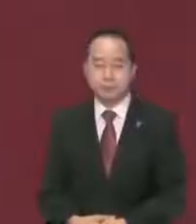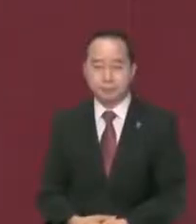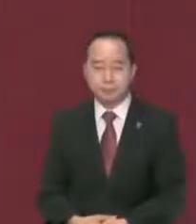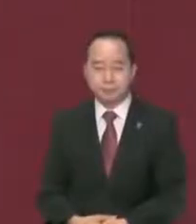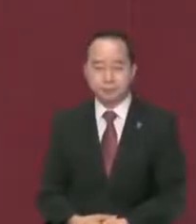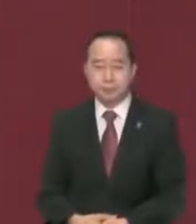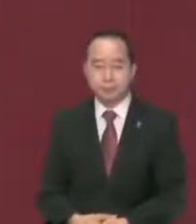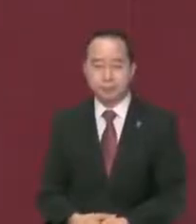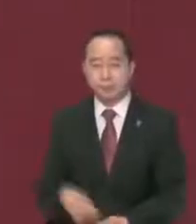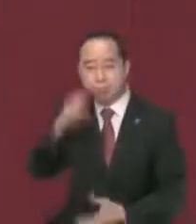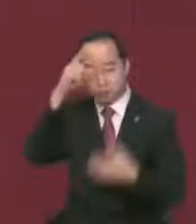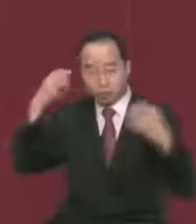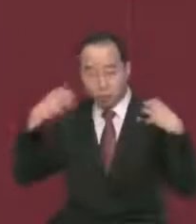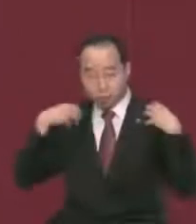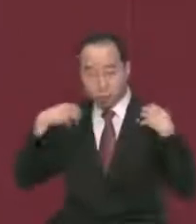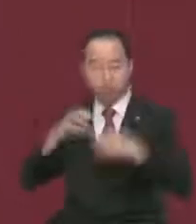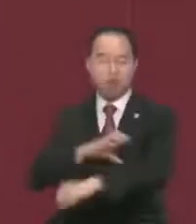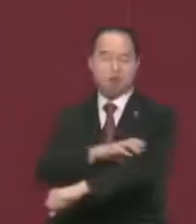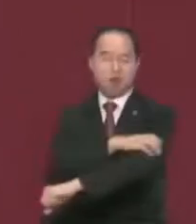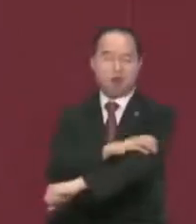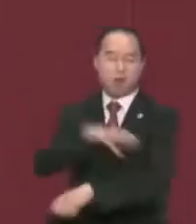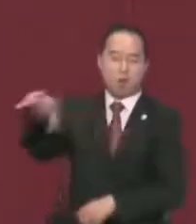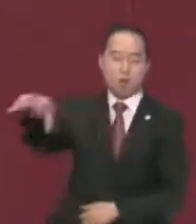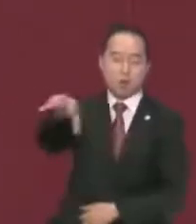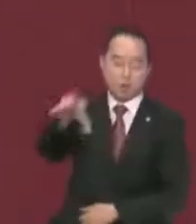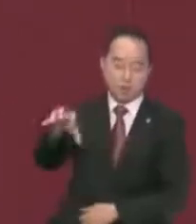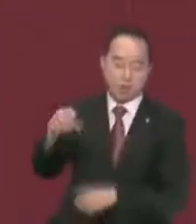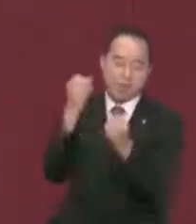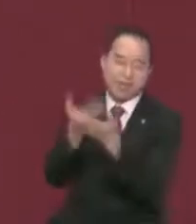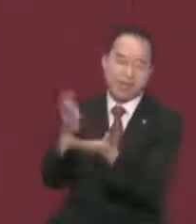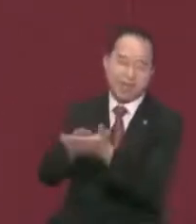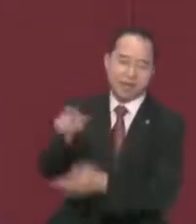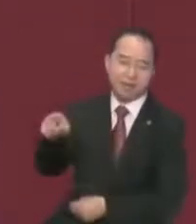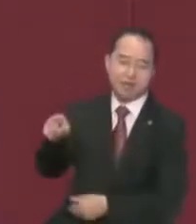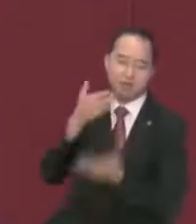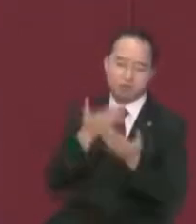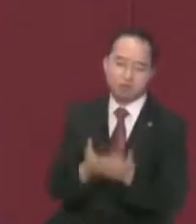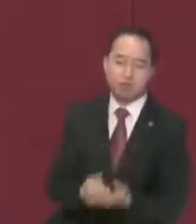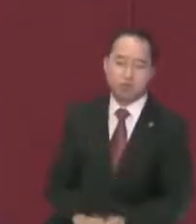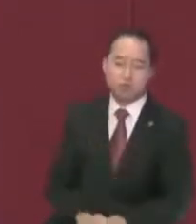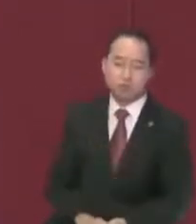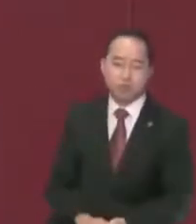권력기관 개혁도 혁신의 중요한 과제에 속합니다.